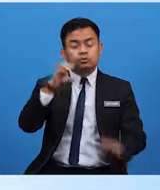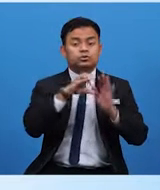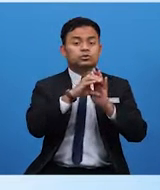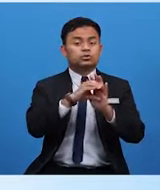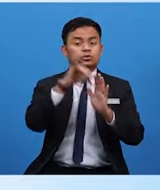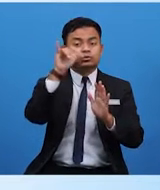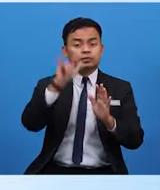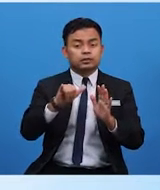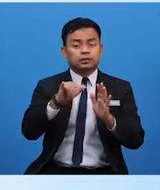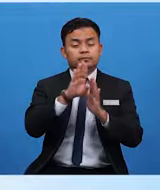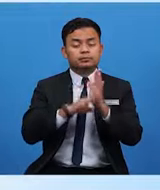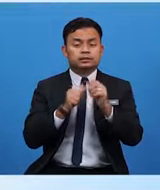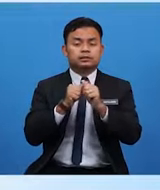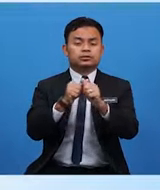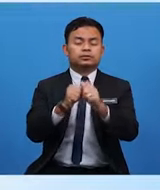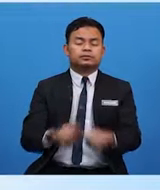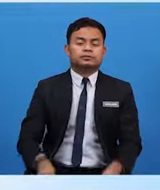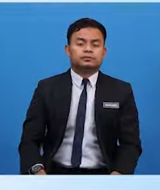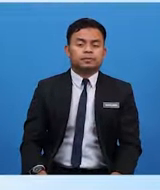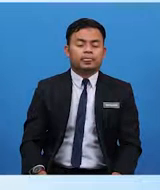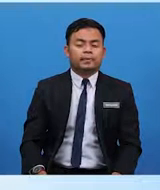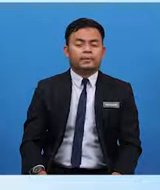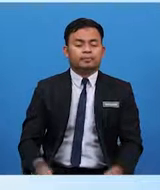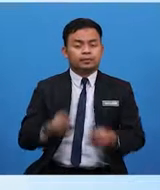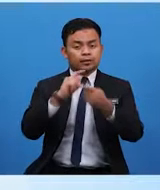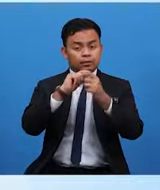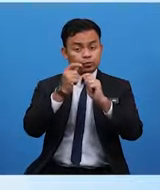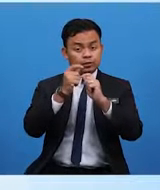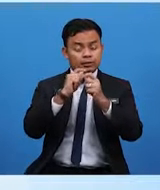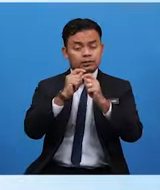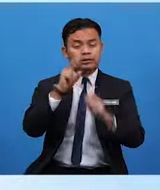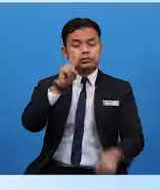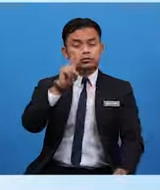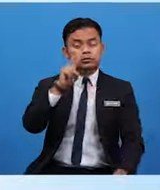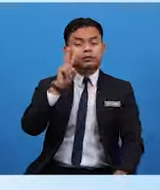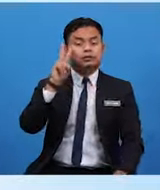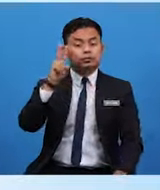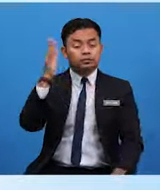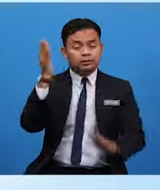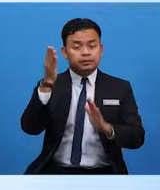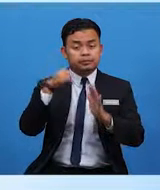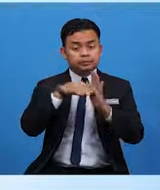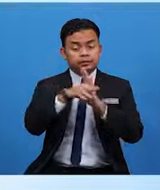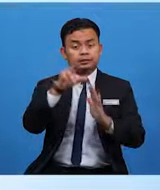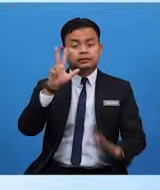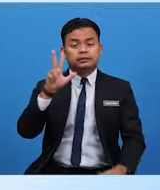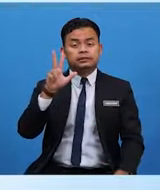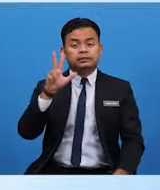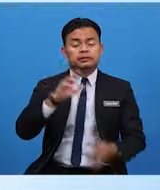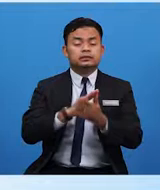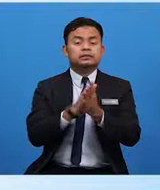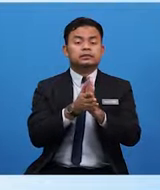berikut tukarkan 2 23 kepada pecahan tak